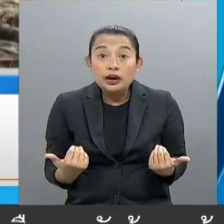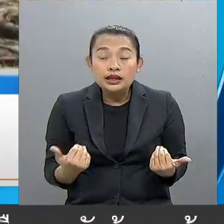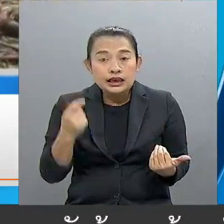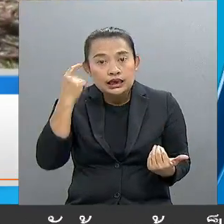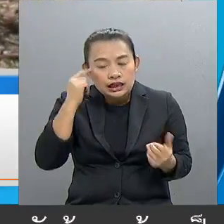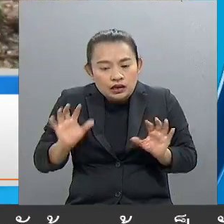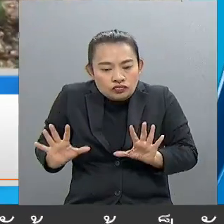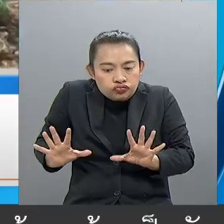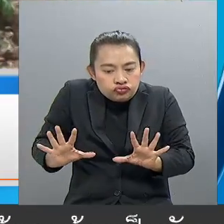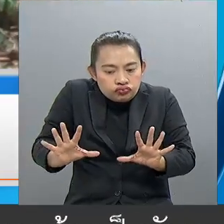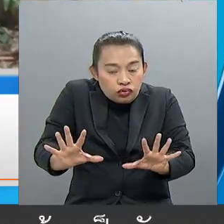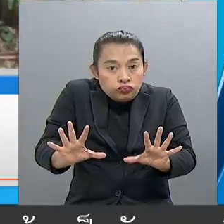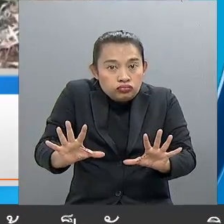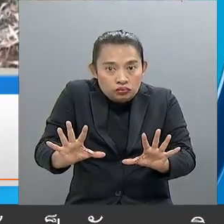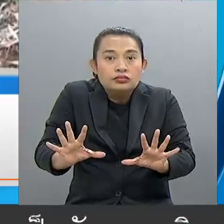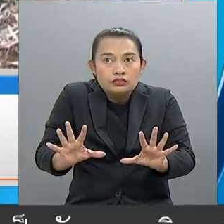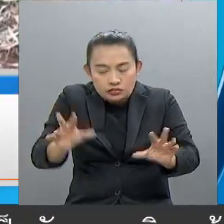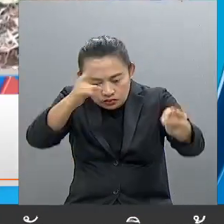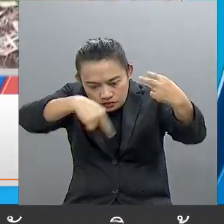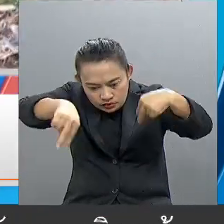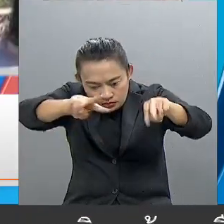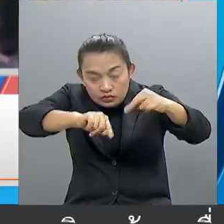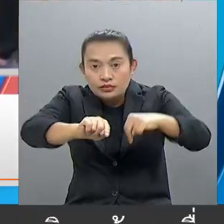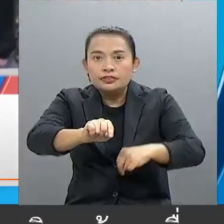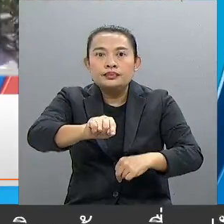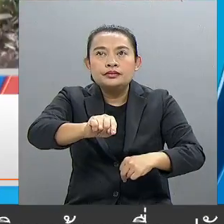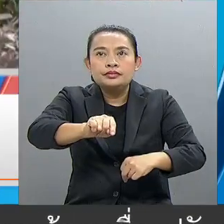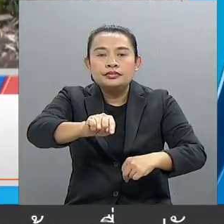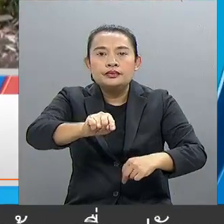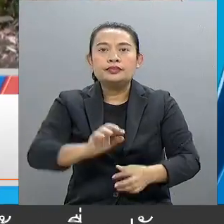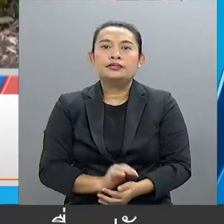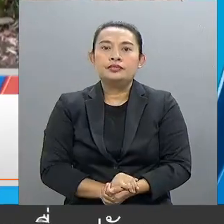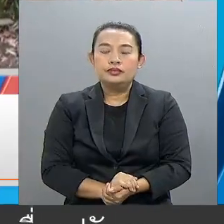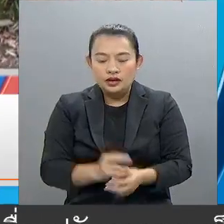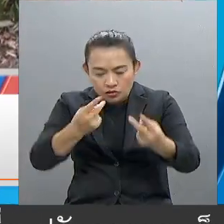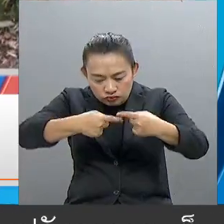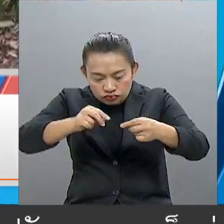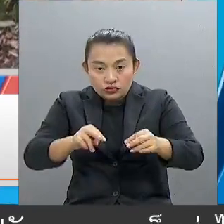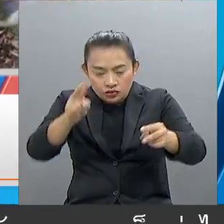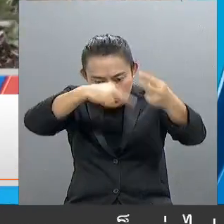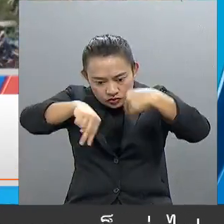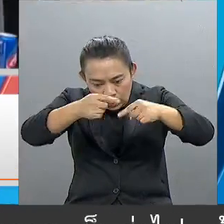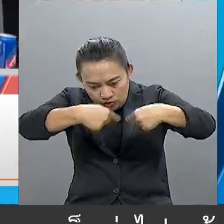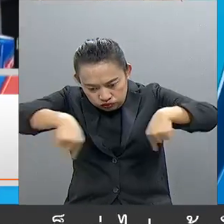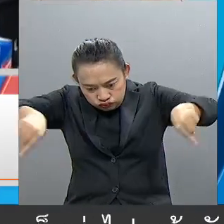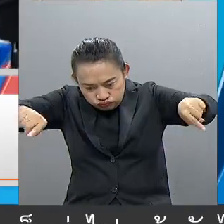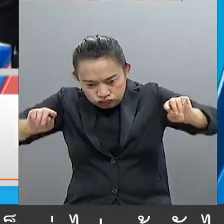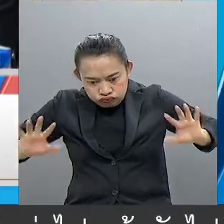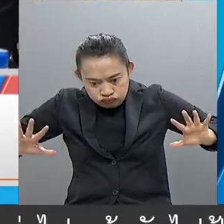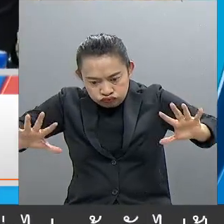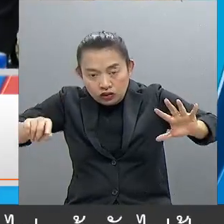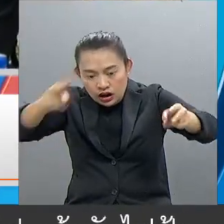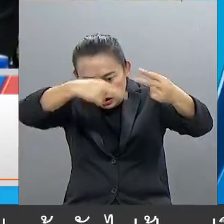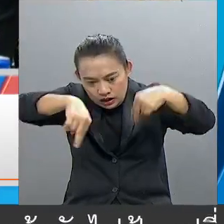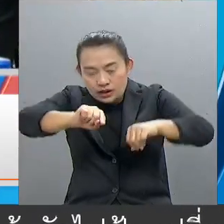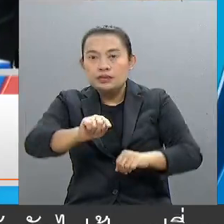ภาคส่วนนะครับกับชับพื้นที่แล้วก็ตีวงล้อมนะครับจากจุดที่เราพบร่องรอยนี่ห่างจากตัวอ่างเ